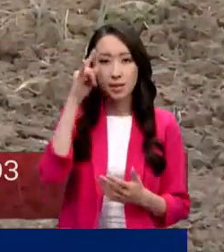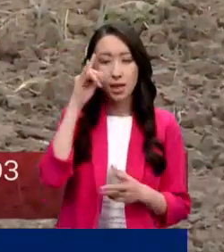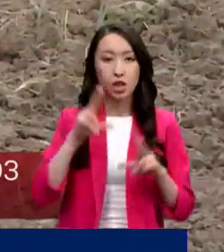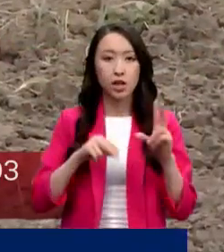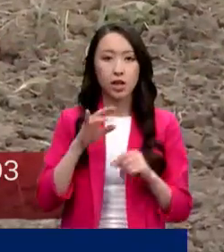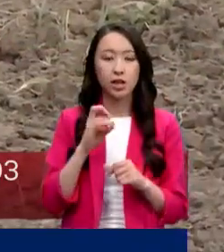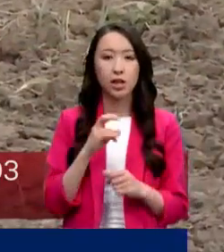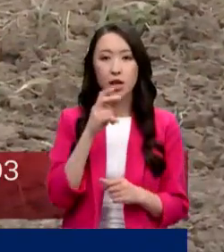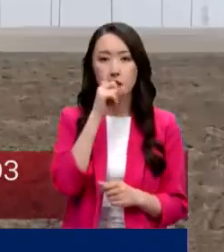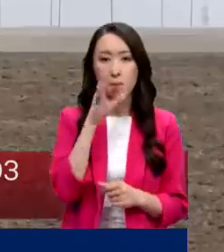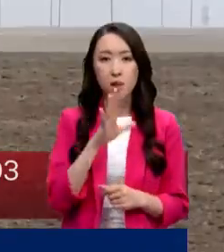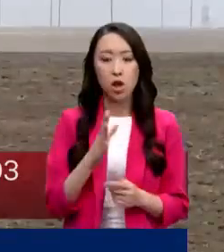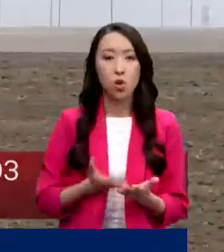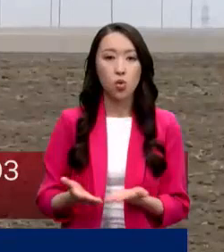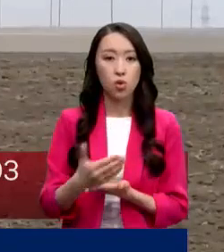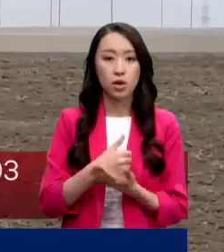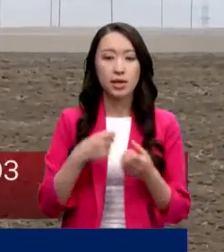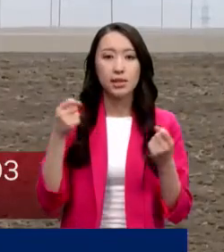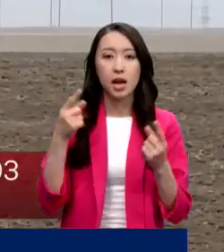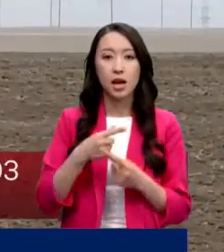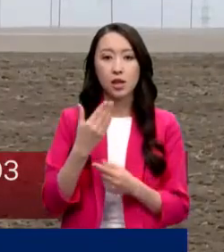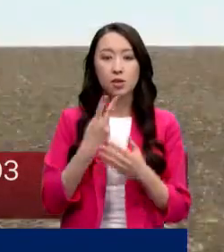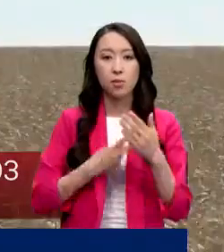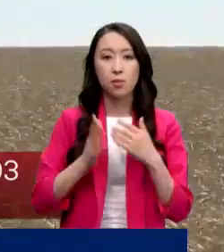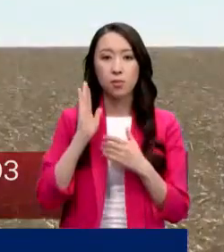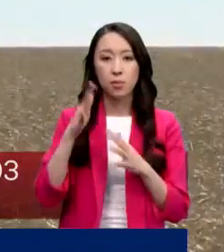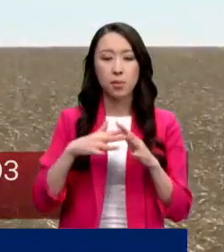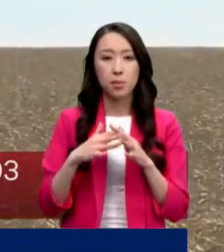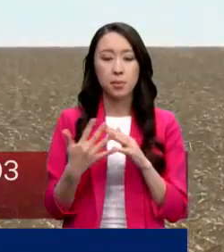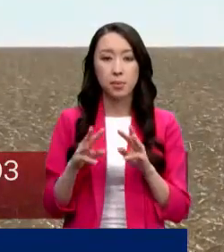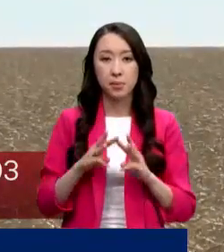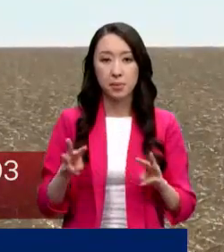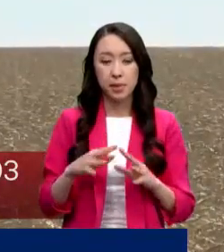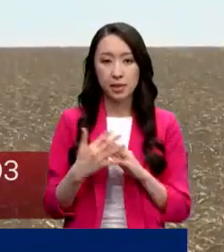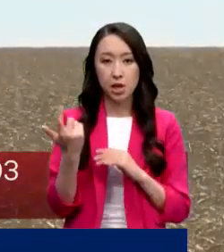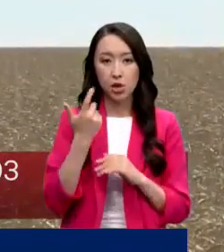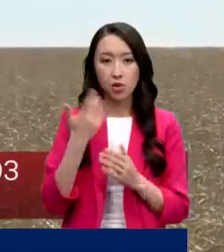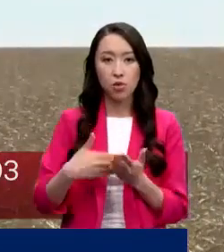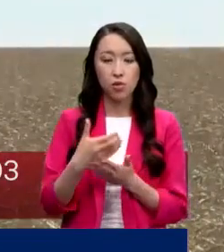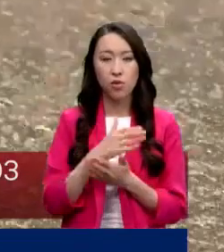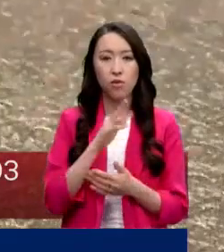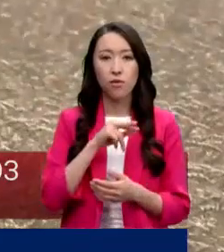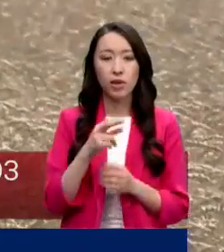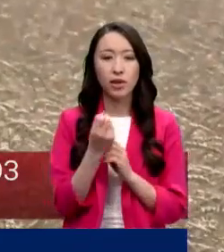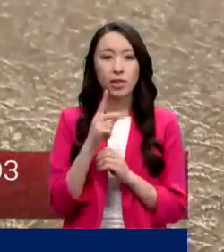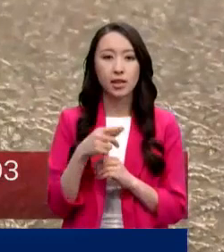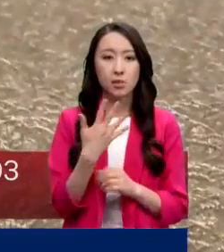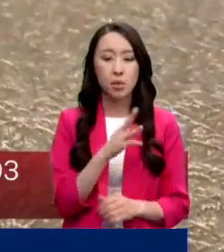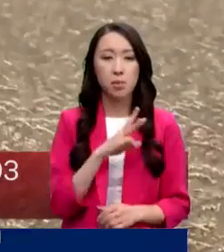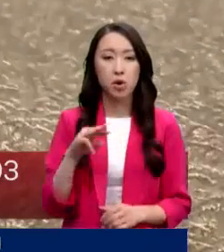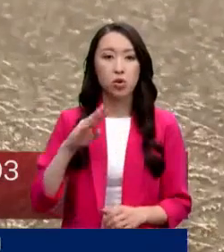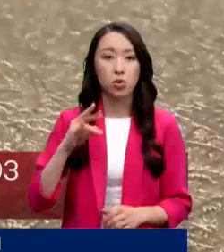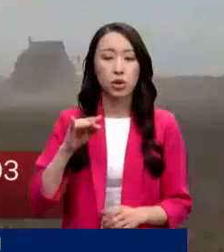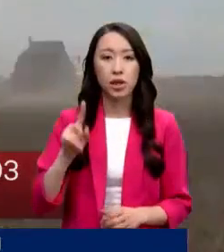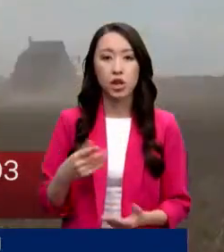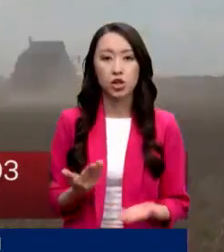на неплохой урожай. Согласно прогнозу Минсельхоза, валовый сбор зерна может достичь 13,5 миллионов тонн. И даже